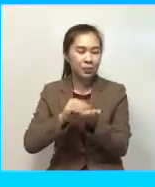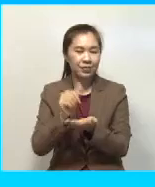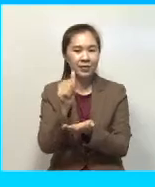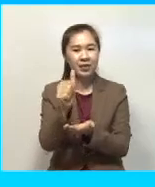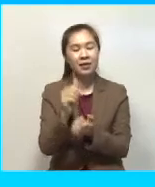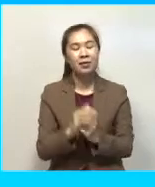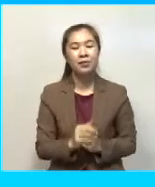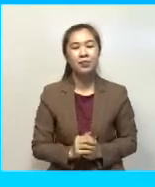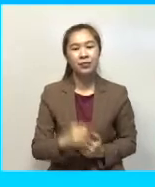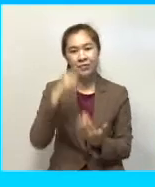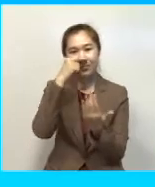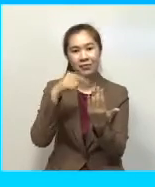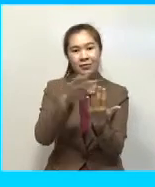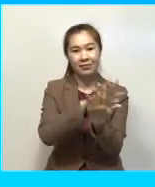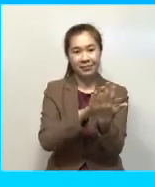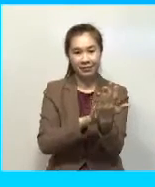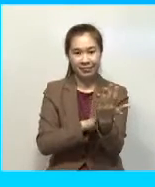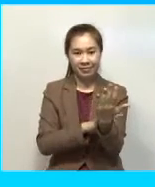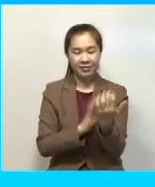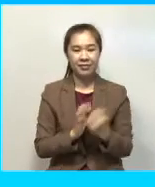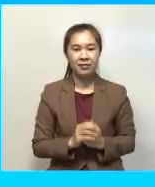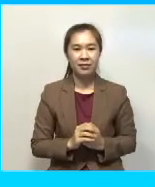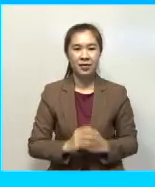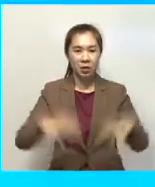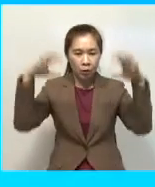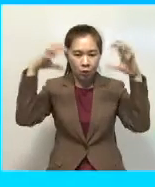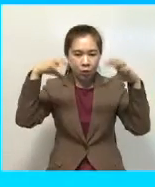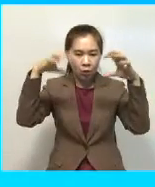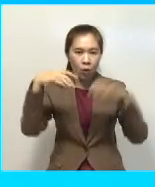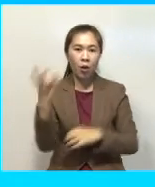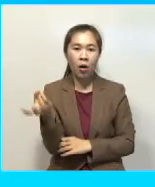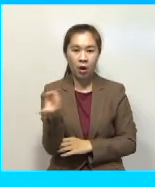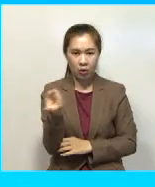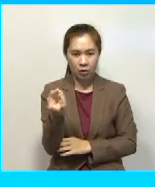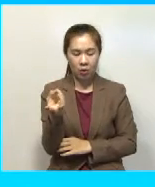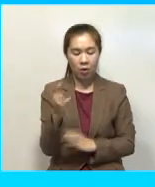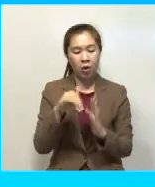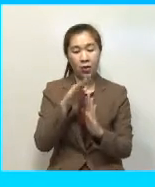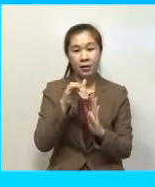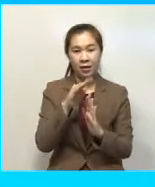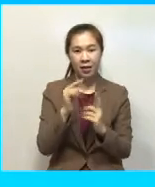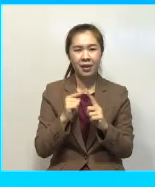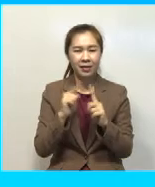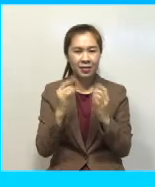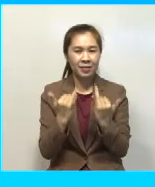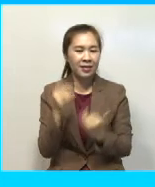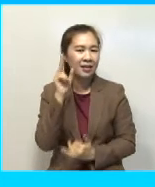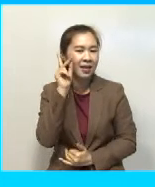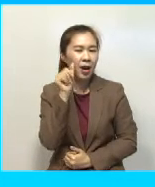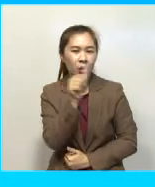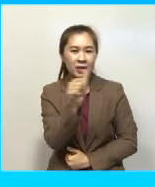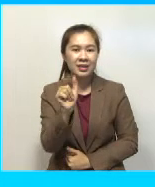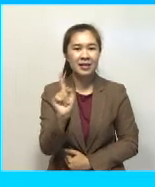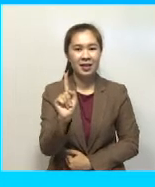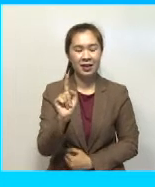ะคะส่วนประเทศไทยต้องบอกว่าถึงแม้ว่าจะมีฝนที่ลดลงในพื้นที่ตอนบนของประเทศแต่ก็มีหนึ่งข่าวดีที่เกิดขึ้น